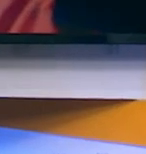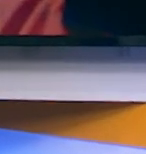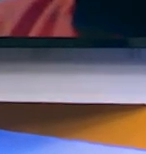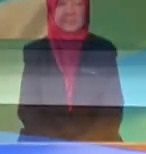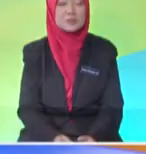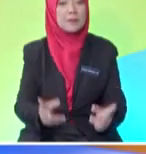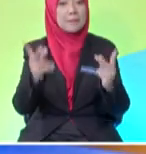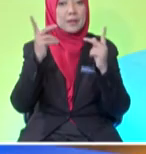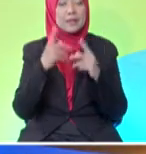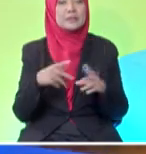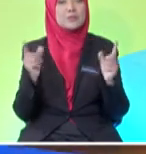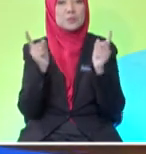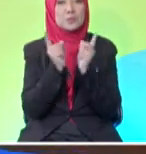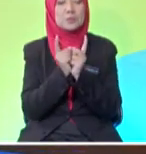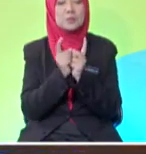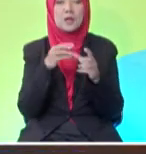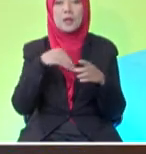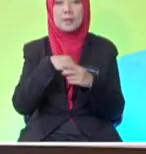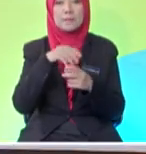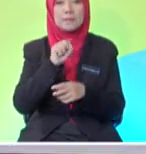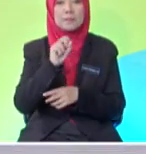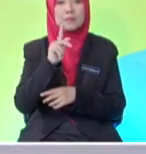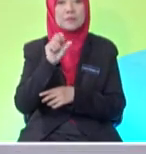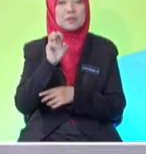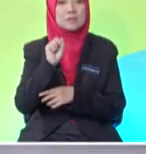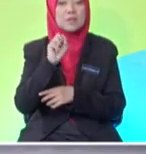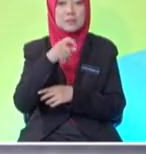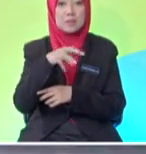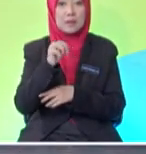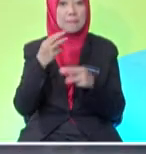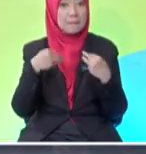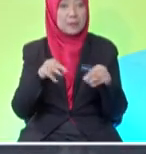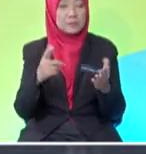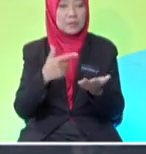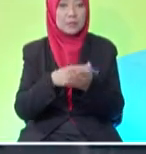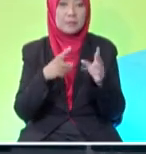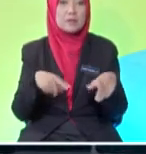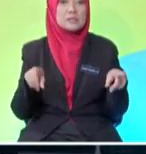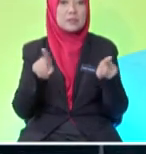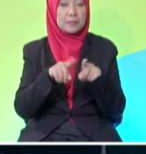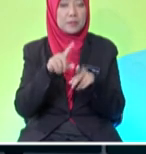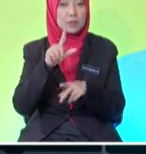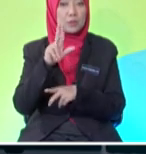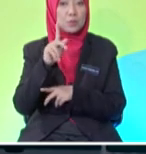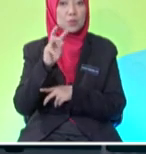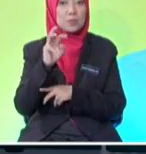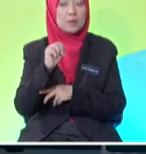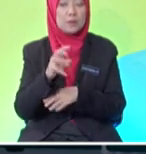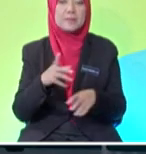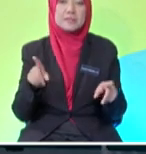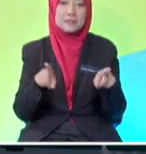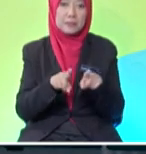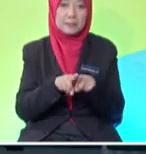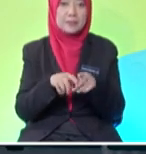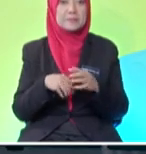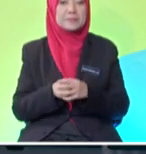kembali bersuara dalam sukses SPM 2022 masih lagi bersama dengan saya Lukman Hakim bersama dengan saya juga yaitu